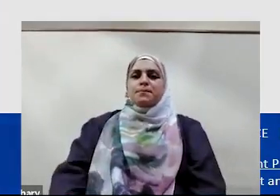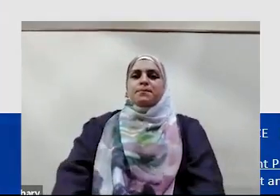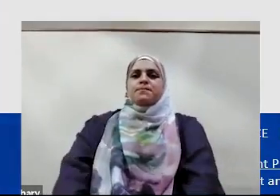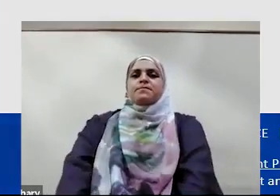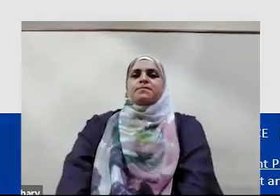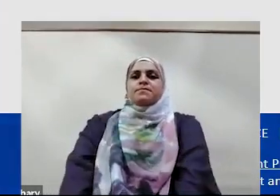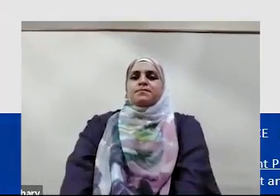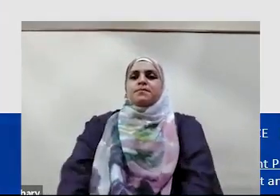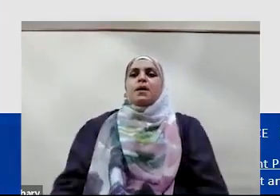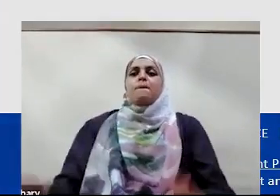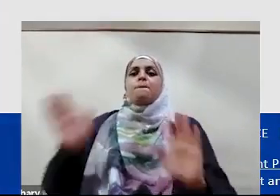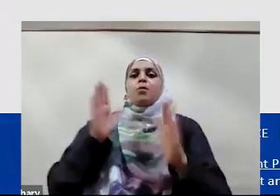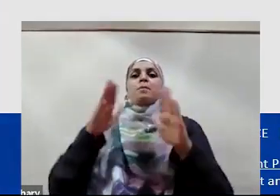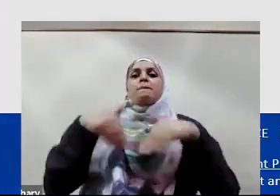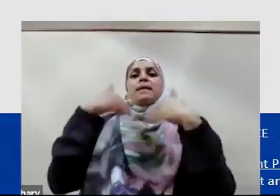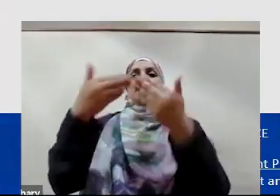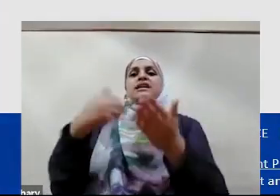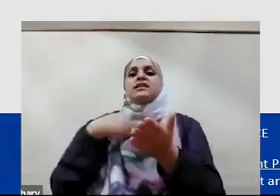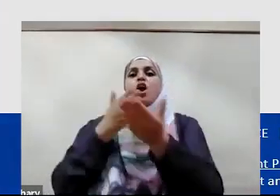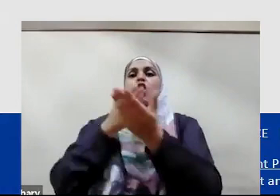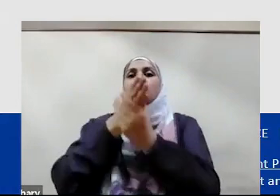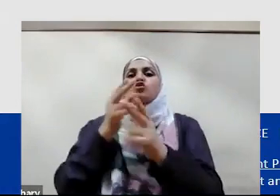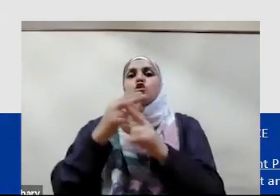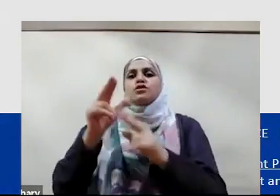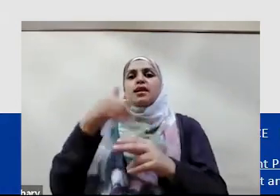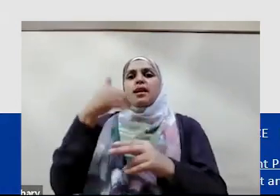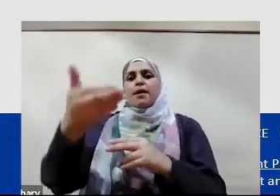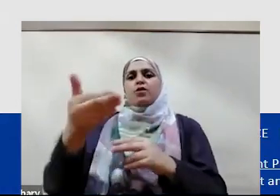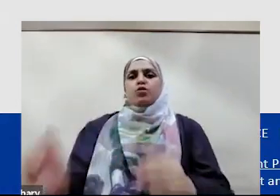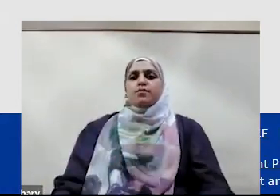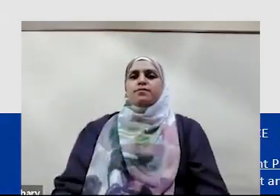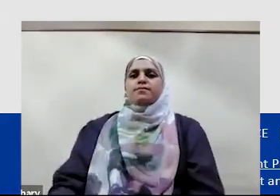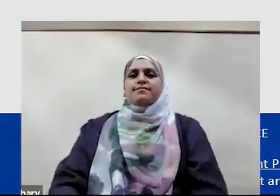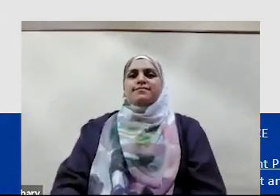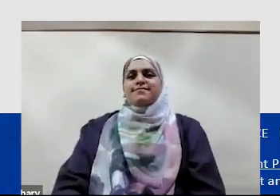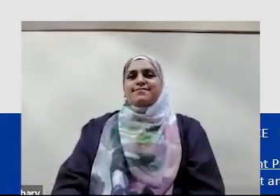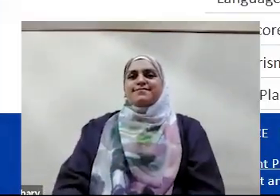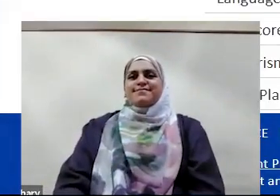بقدر ان انا بعد كده ادخل على الجزء اللي بعديه.